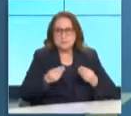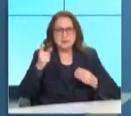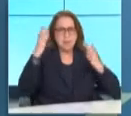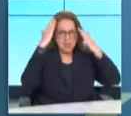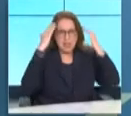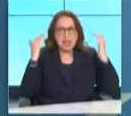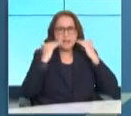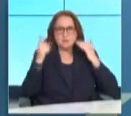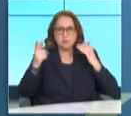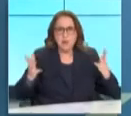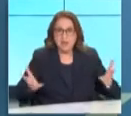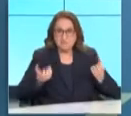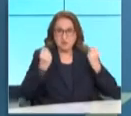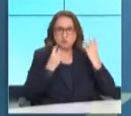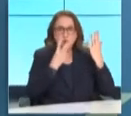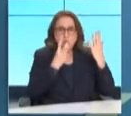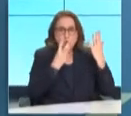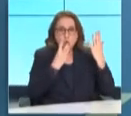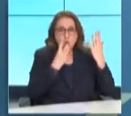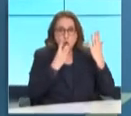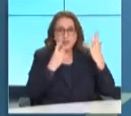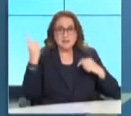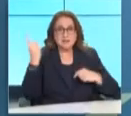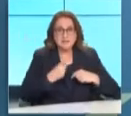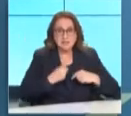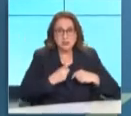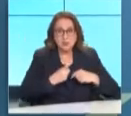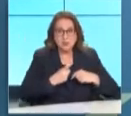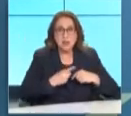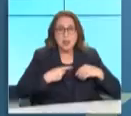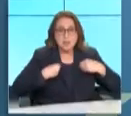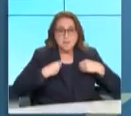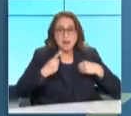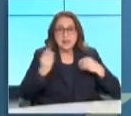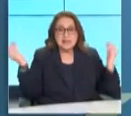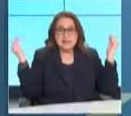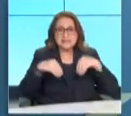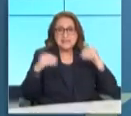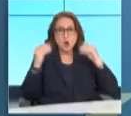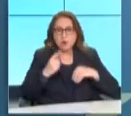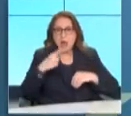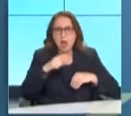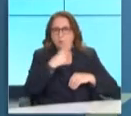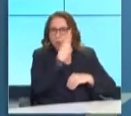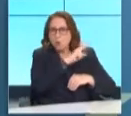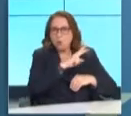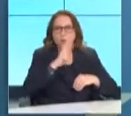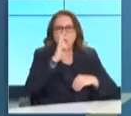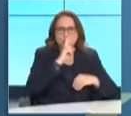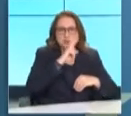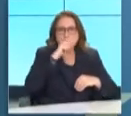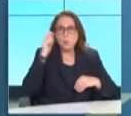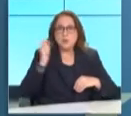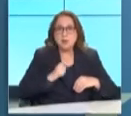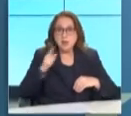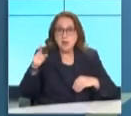80% του σιταριού της. 100 εκατομμύρια Αιγύπτιοι εισάγουν 80% του σιταριού τους από την Ρωσία και από την Ουκρανία. Και